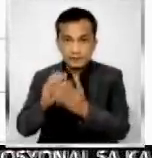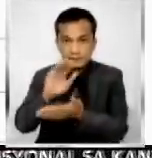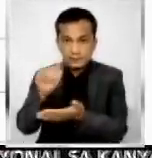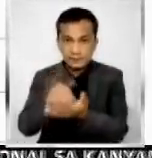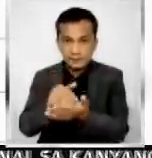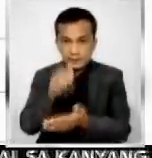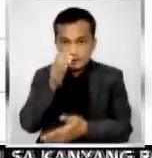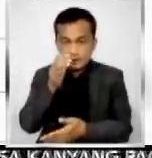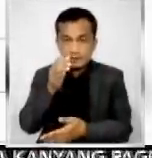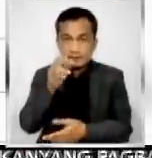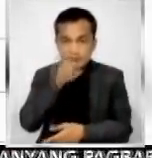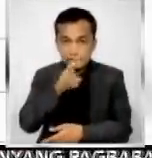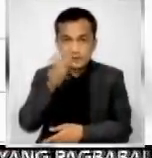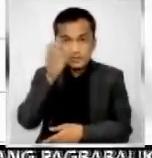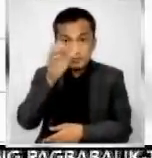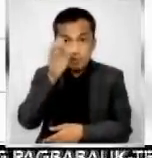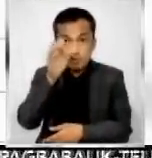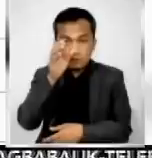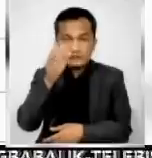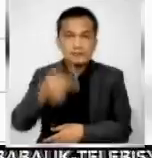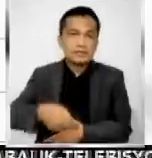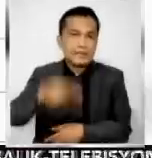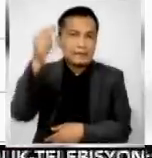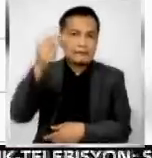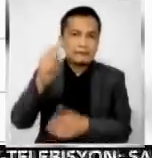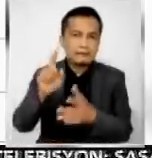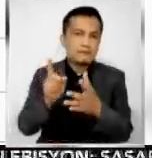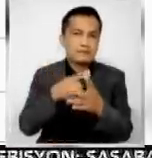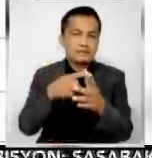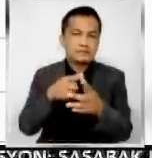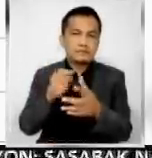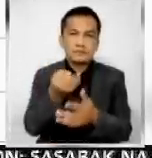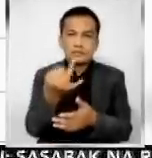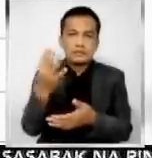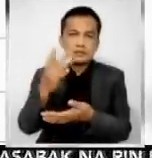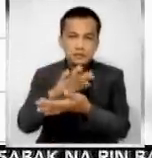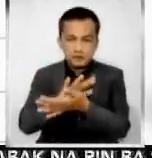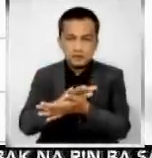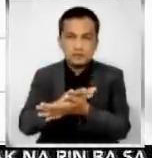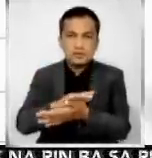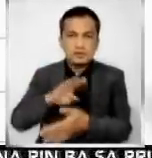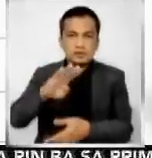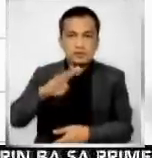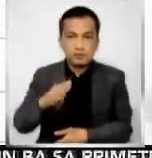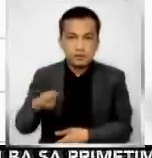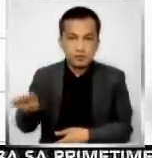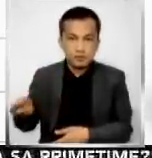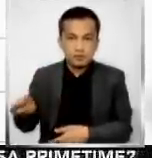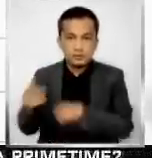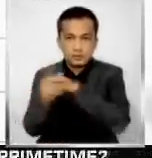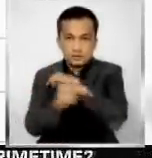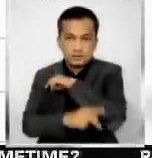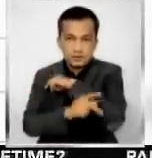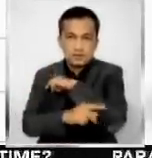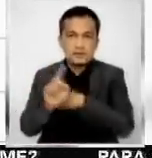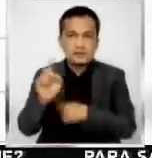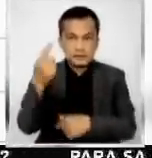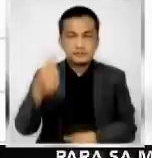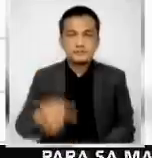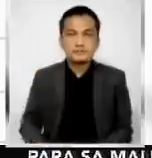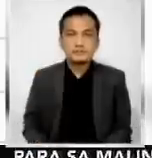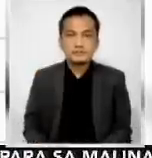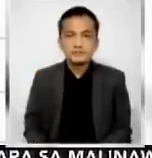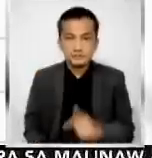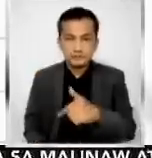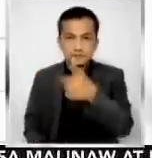may pinakamataas na bagong COVID cases kahapon. Buhol naman ang nanguna sa mga lalawigan. Lea Alves, nakatutok,